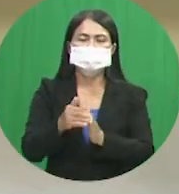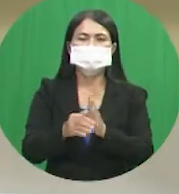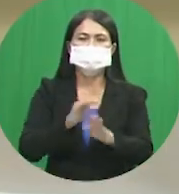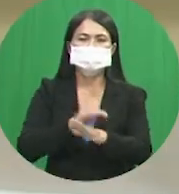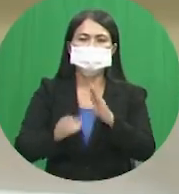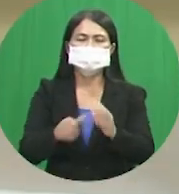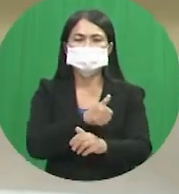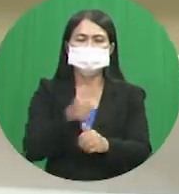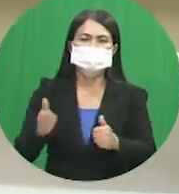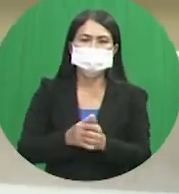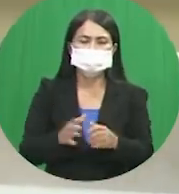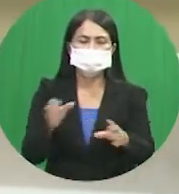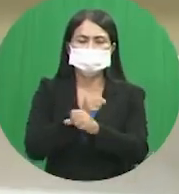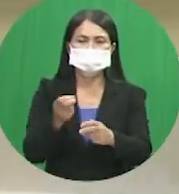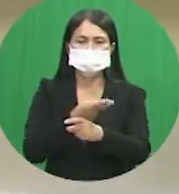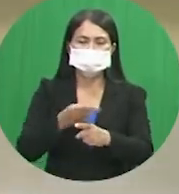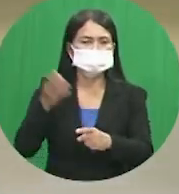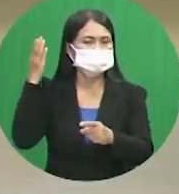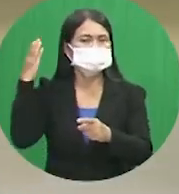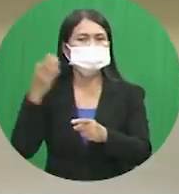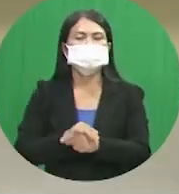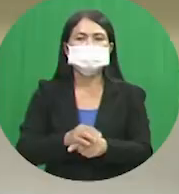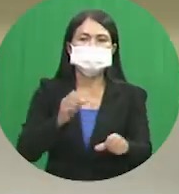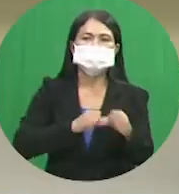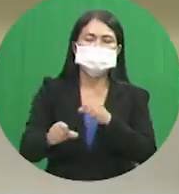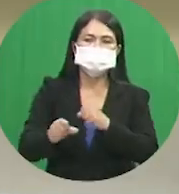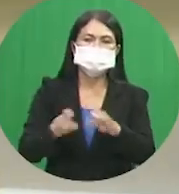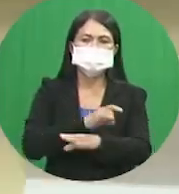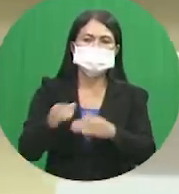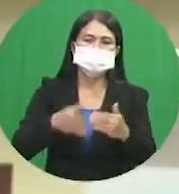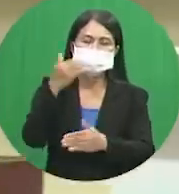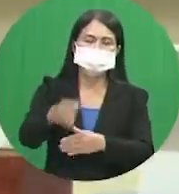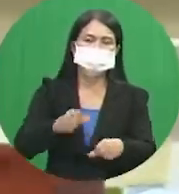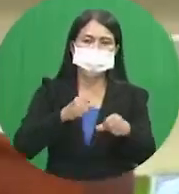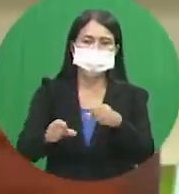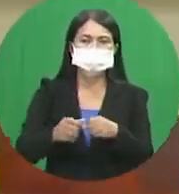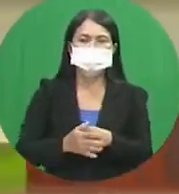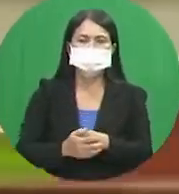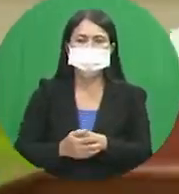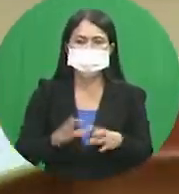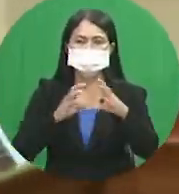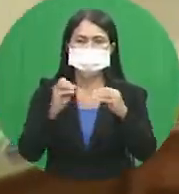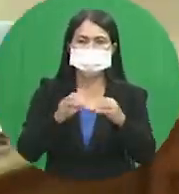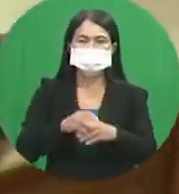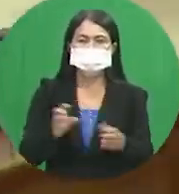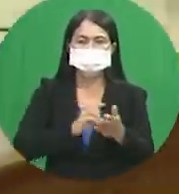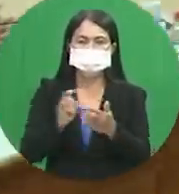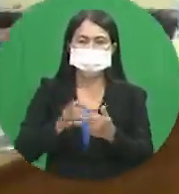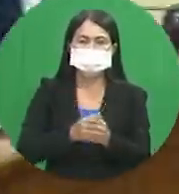ដៃនានាដែលបានអនុវត្តកន្លងមកនិងបន្តទៅពេលខាងមុខបន្តទៀតកិច្ចប្រជុំប្រចាំស